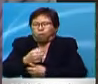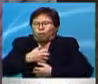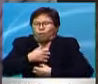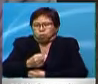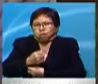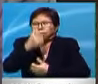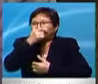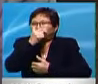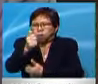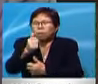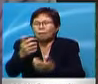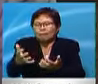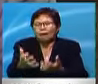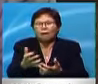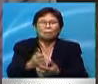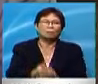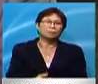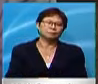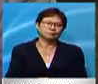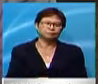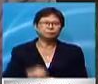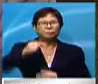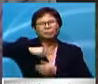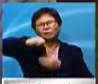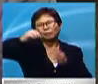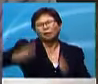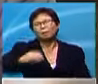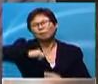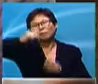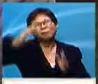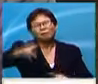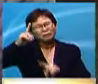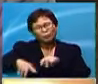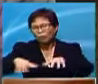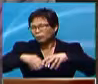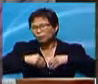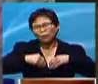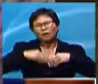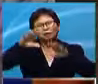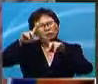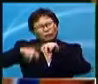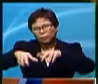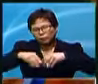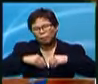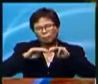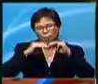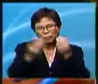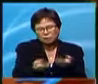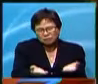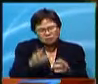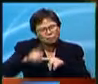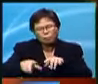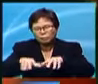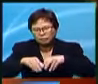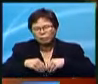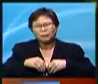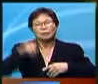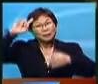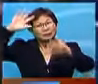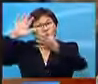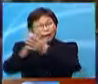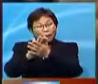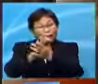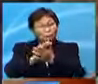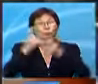banyak diberikan oleh parti-parti pembangkang yang sebenarnya tidak boleh diterima oleh masyarakat setempat beliau percaya